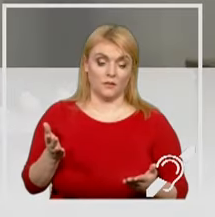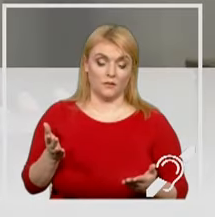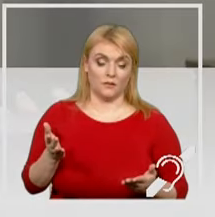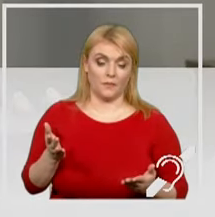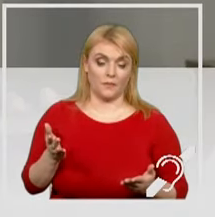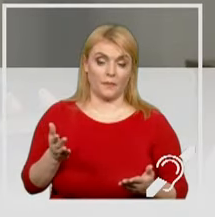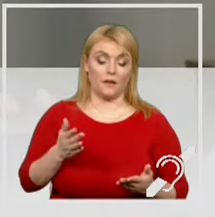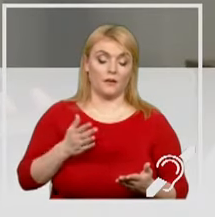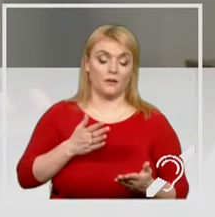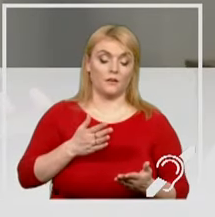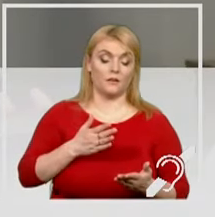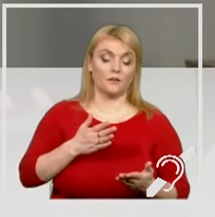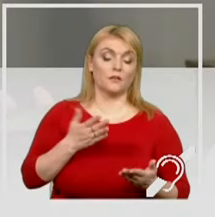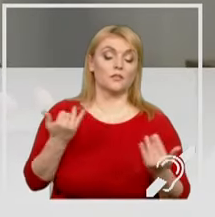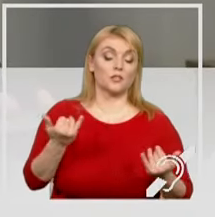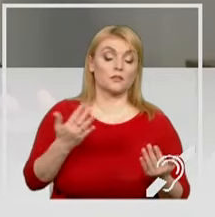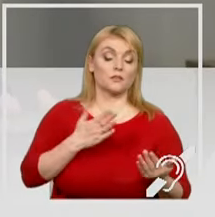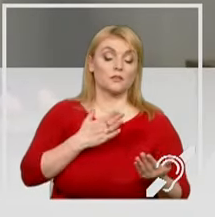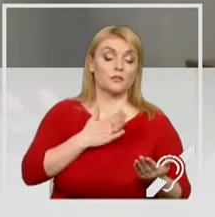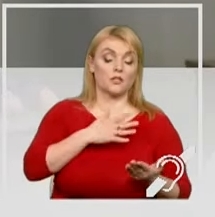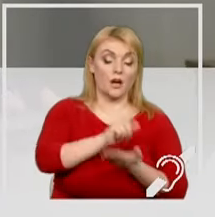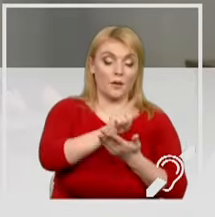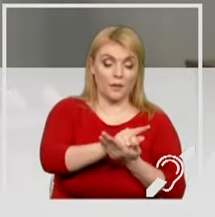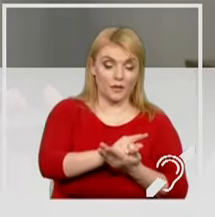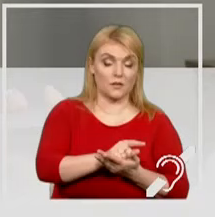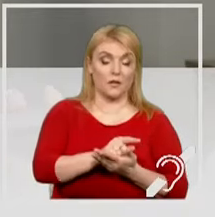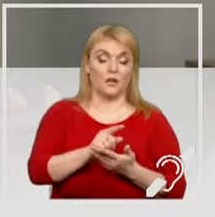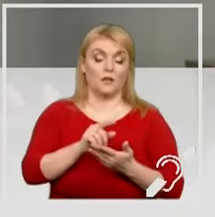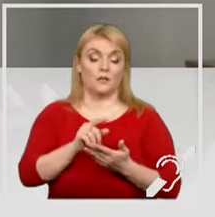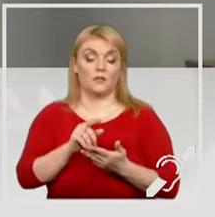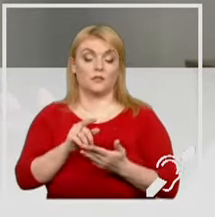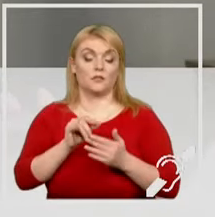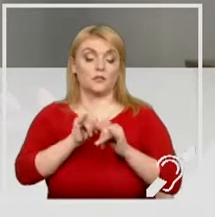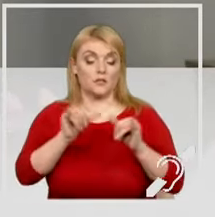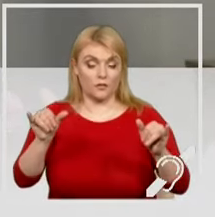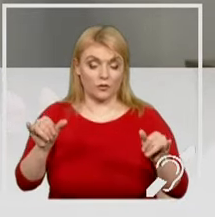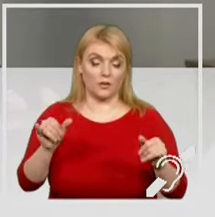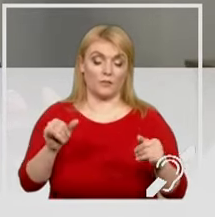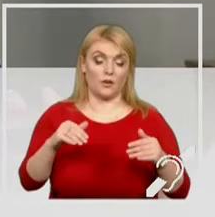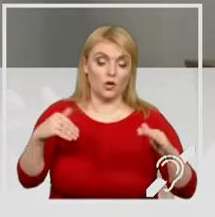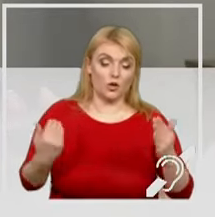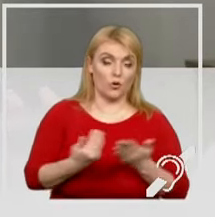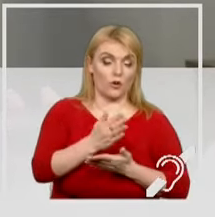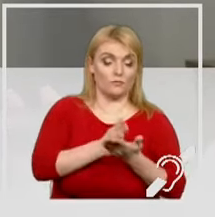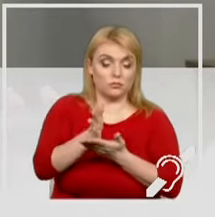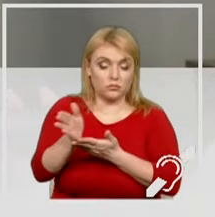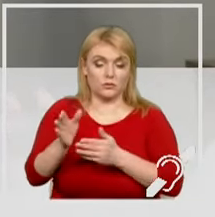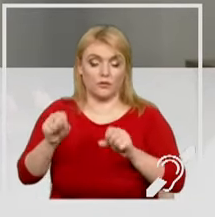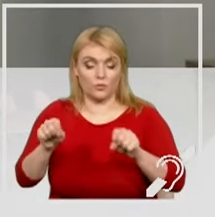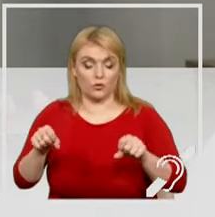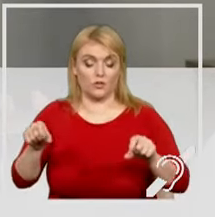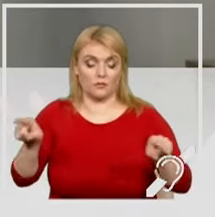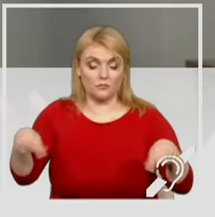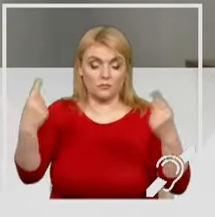economice. Sarcina care este pe noi este să identificăm și să dezvoltăm noi segmente ale economiei care să